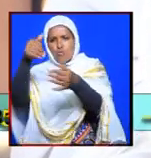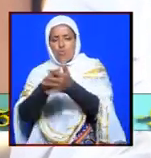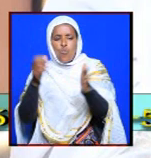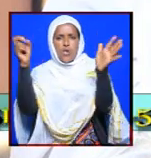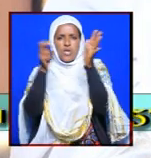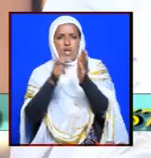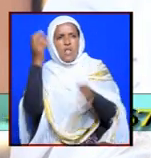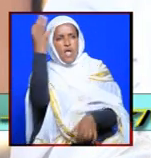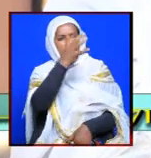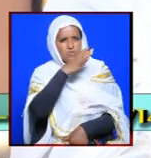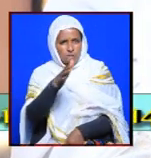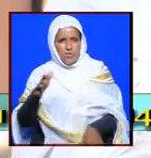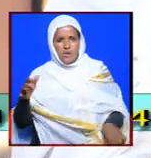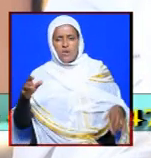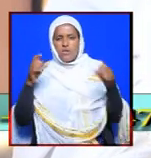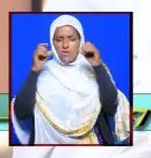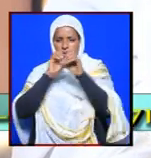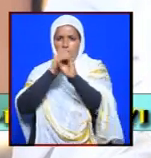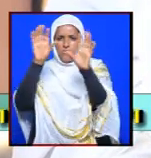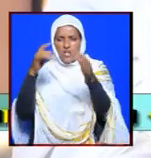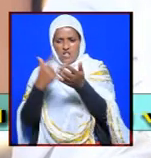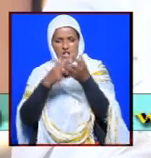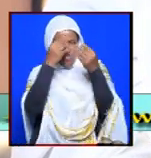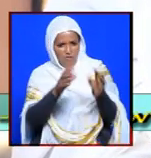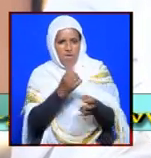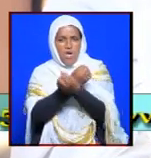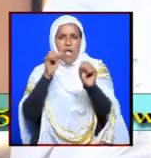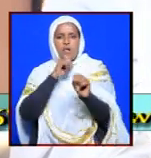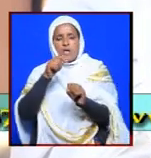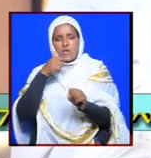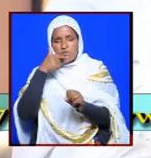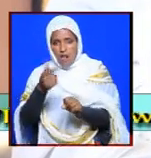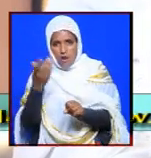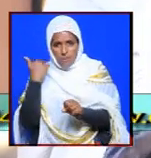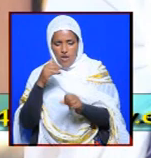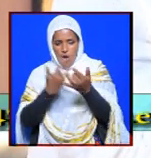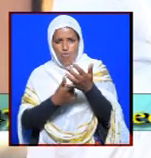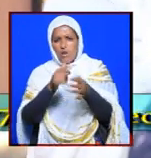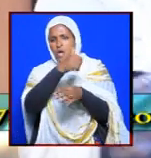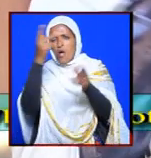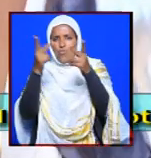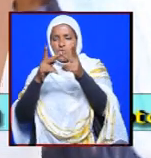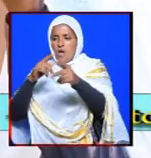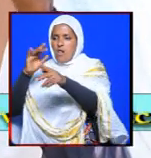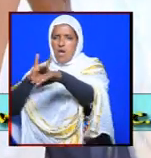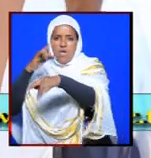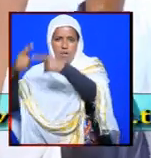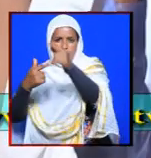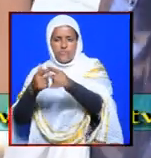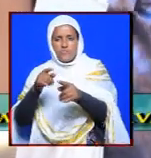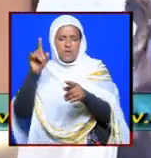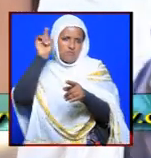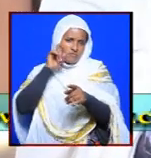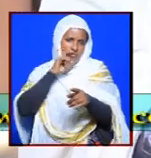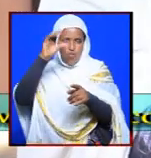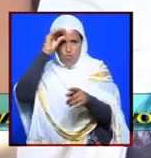ሁሉ ወንጌል ያልተሰበከ ያልበራለት የጠፋ ያልዳነ ሲሉ እንዳልነበረ፣ አሁን ደግሞ ሌላ ጥግ ላይ ሄደው